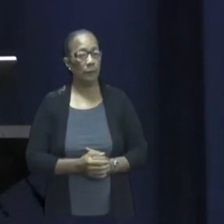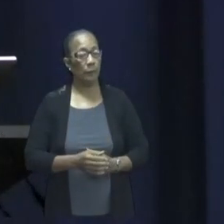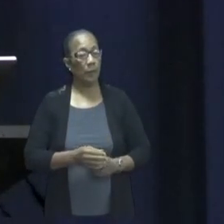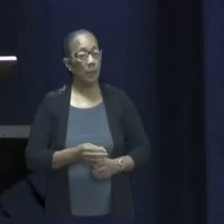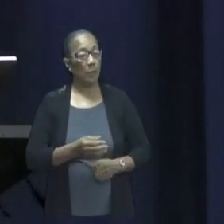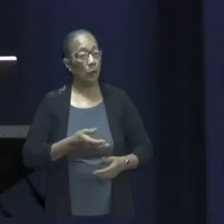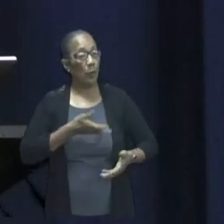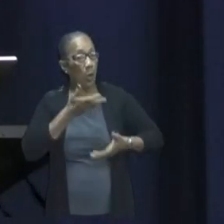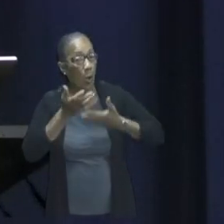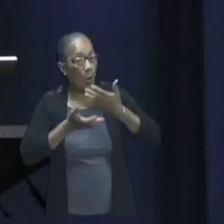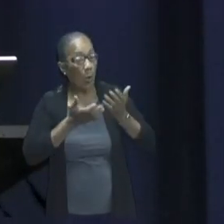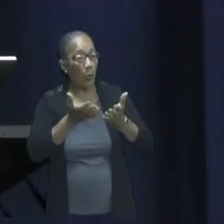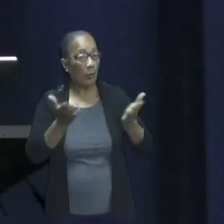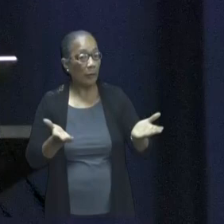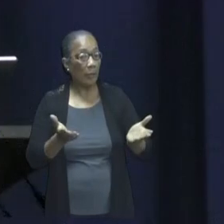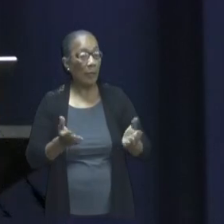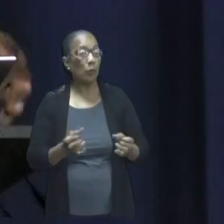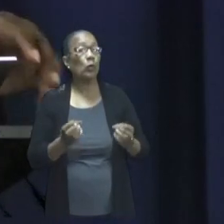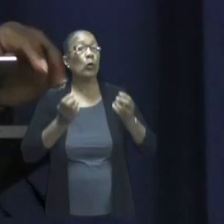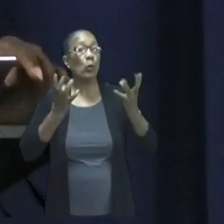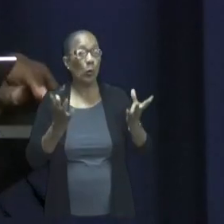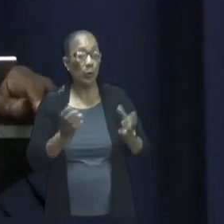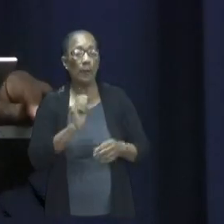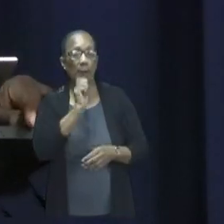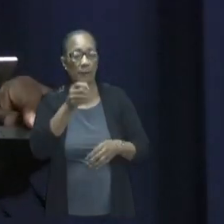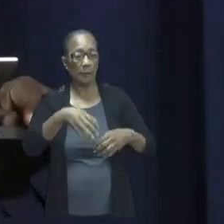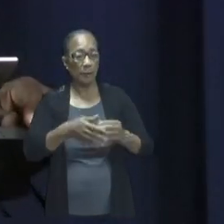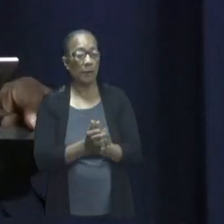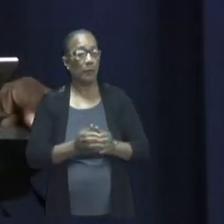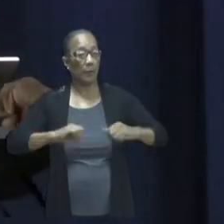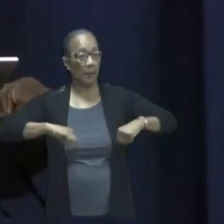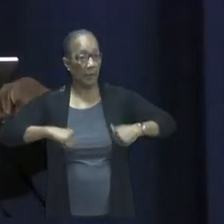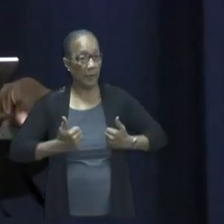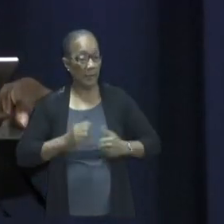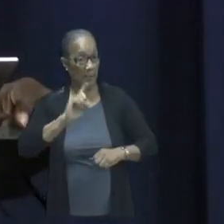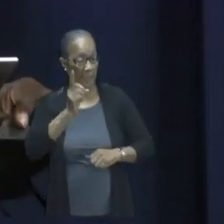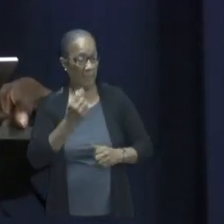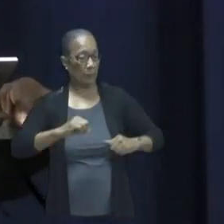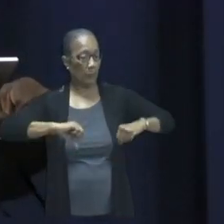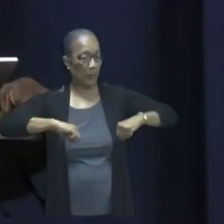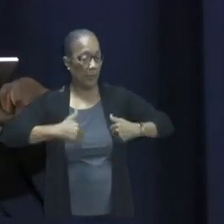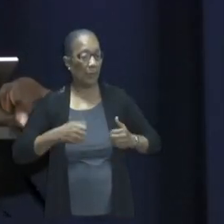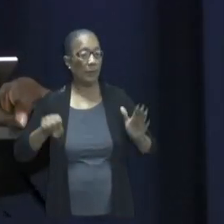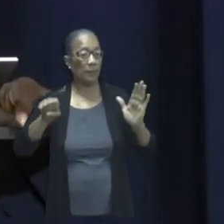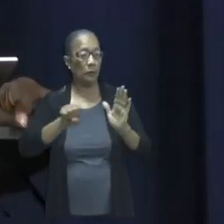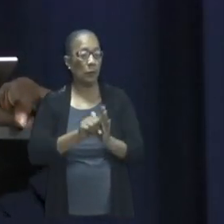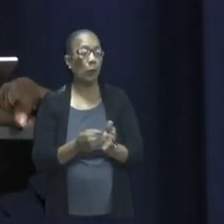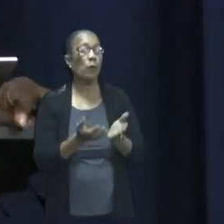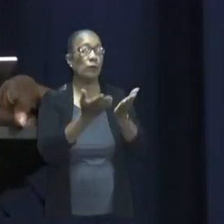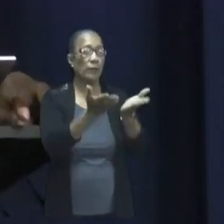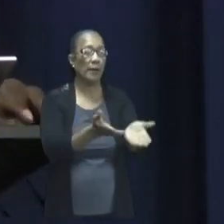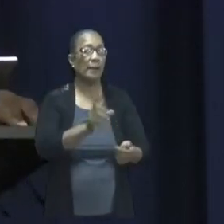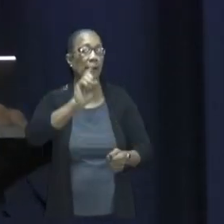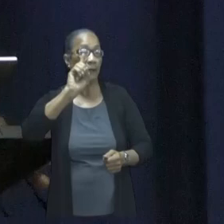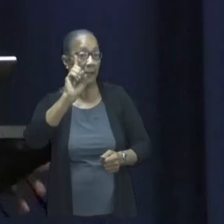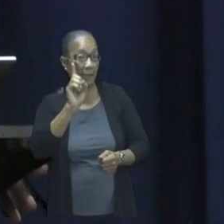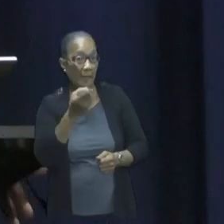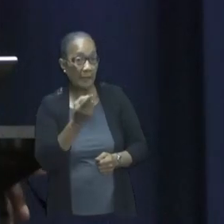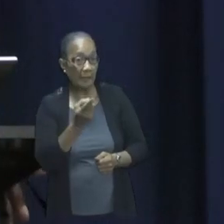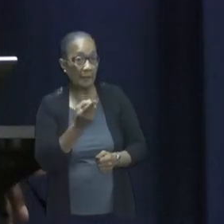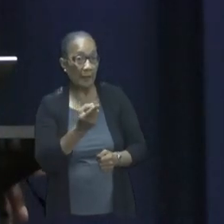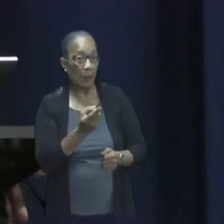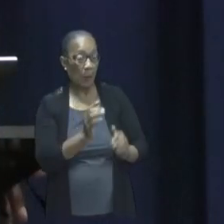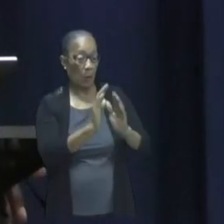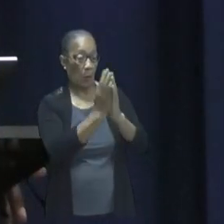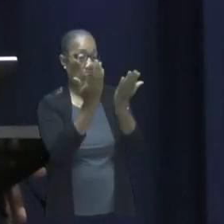persconferentie zal zijn we zullen starten met de symbolische overhandiging van het eerste exemplaar van het boek werk aan